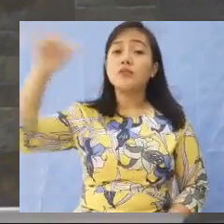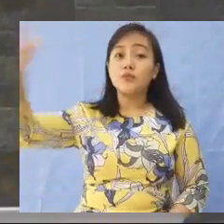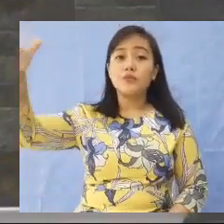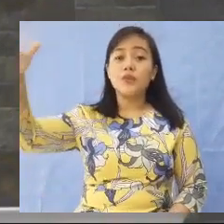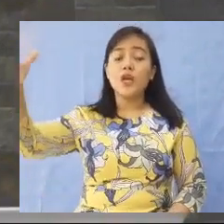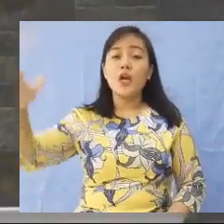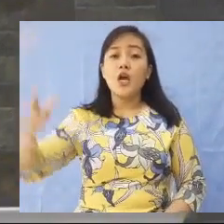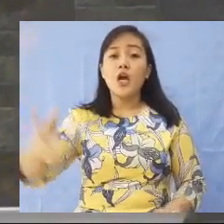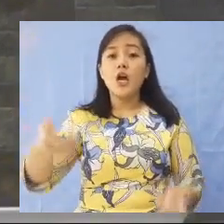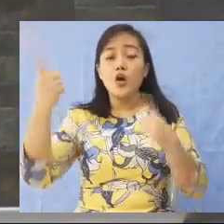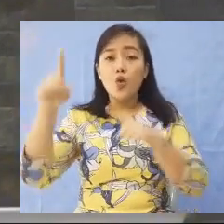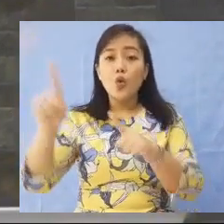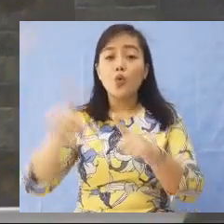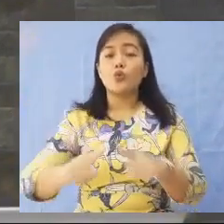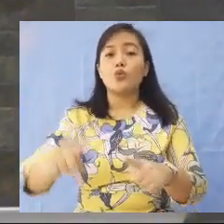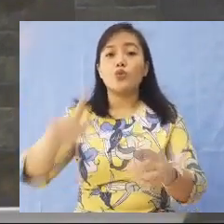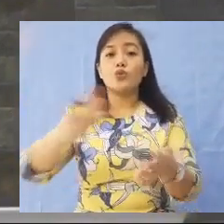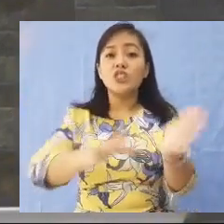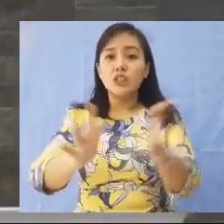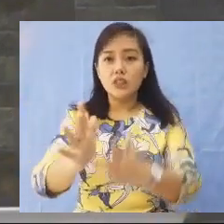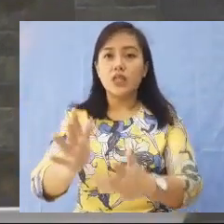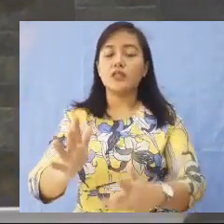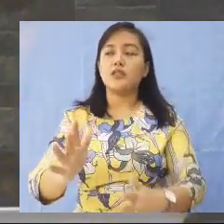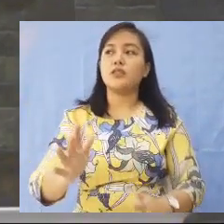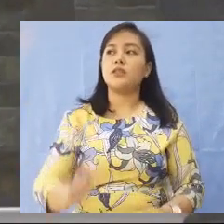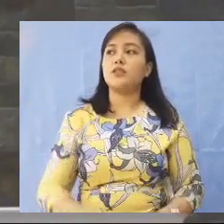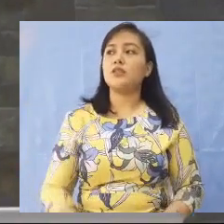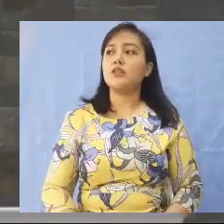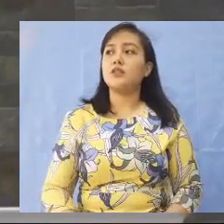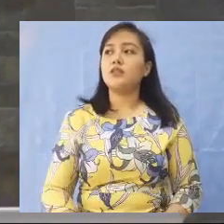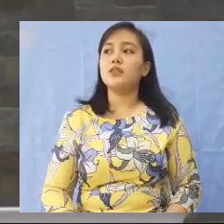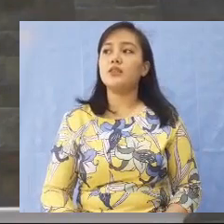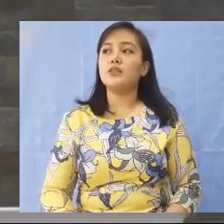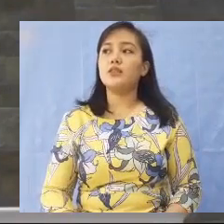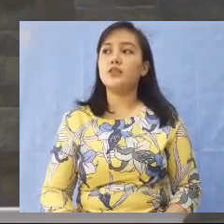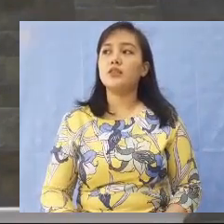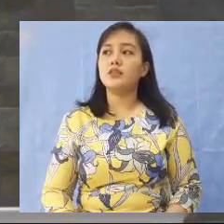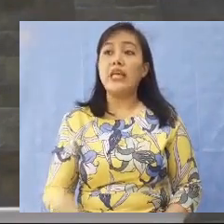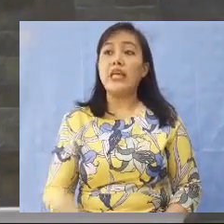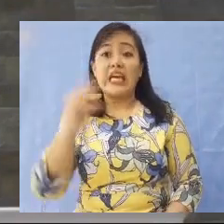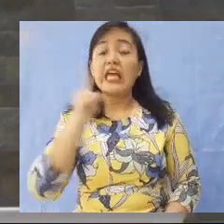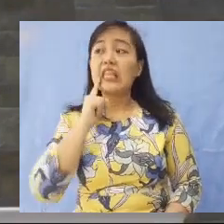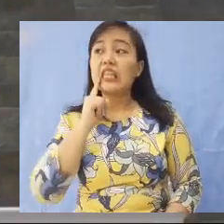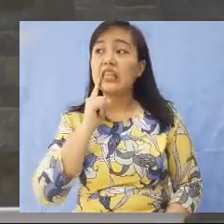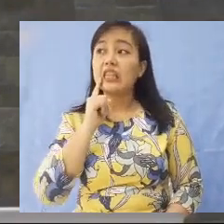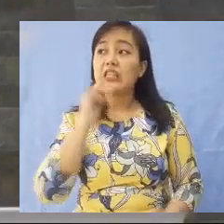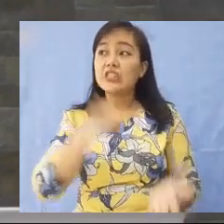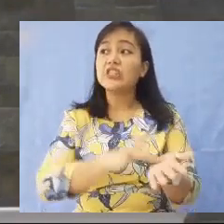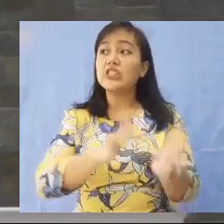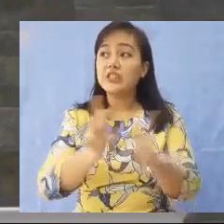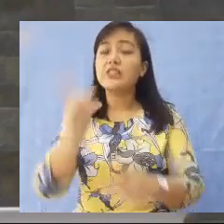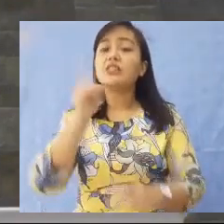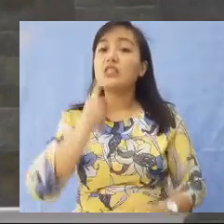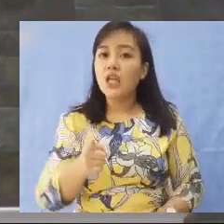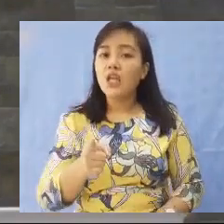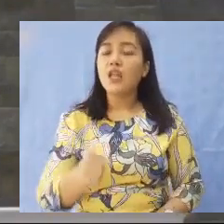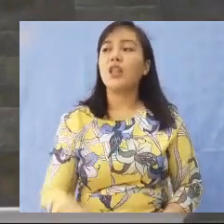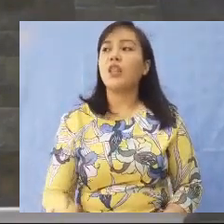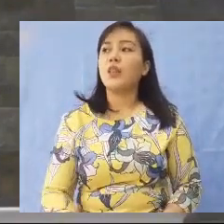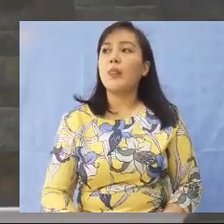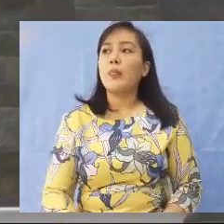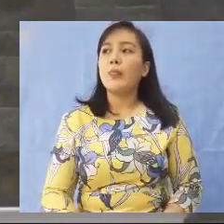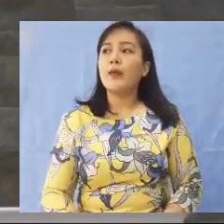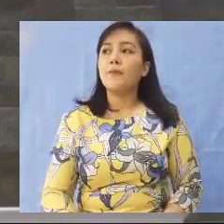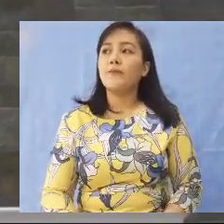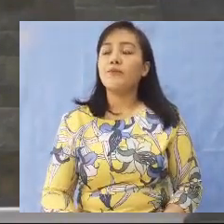balon at nagpapahinga. And then nagsalita po yung Panginoon Jesucristo, siya po yung nag-approach doon sa babae, na